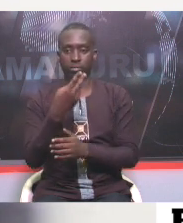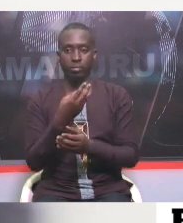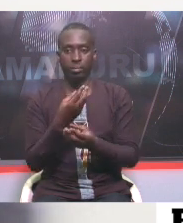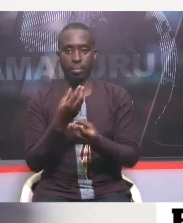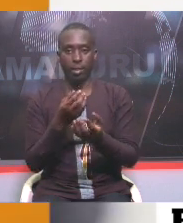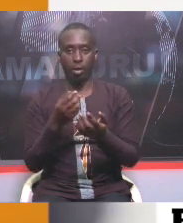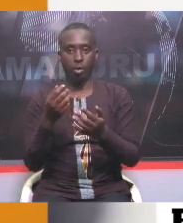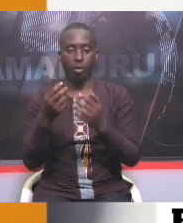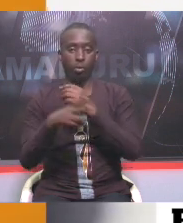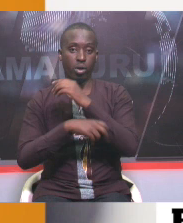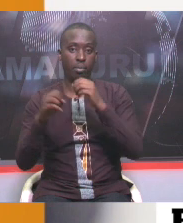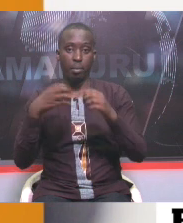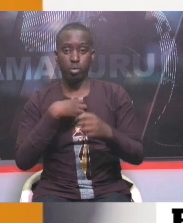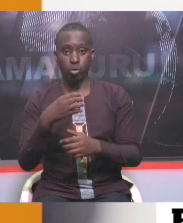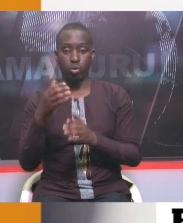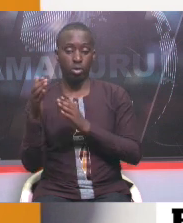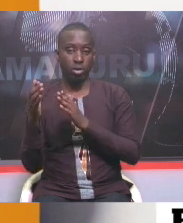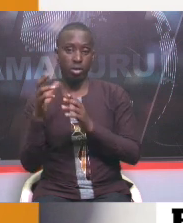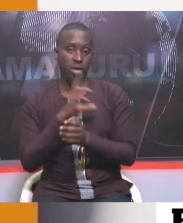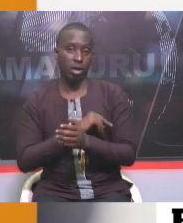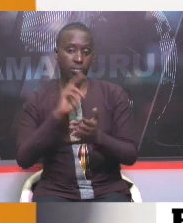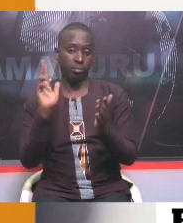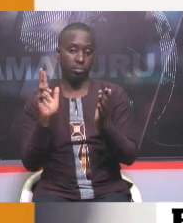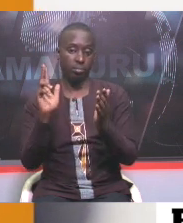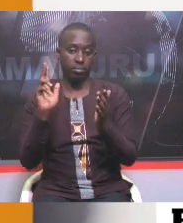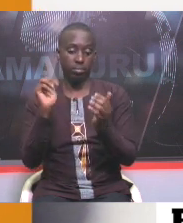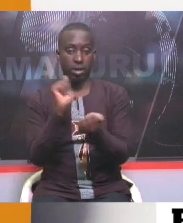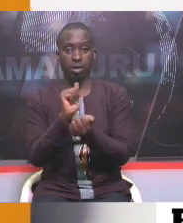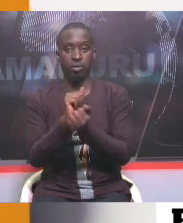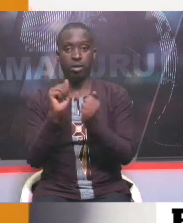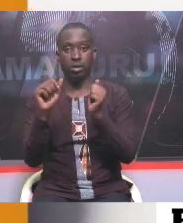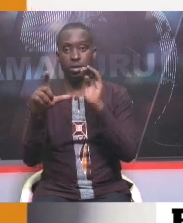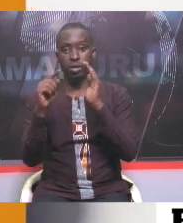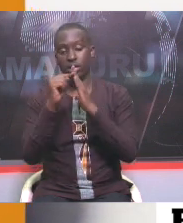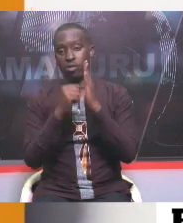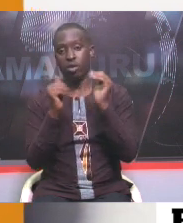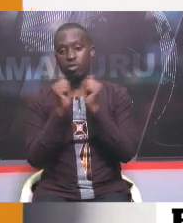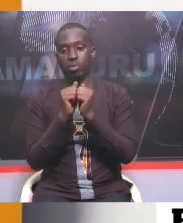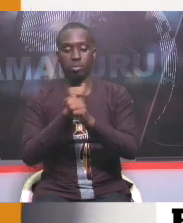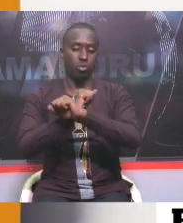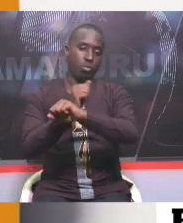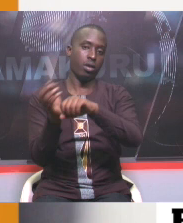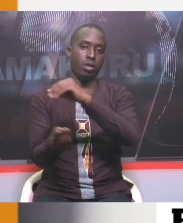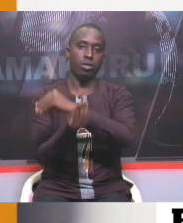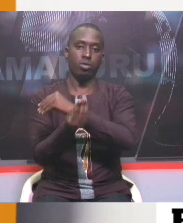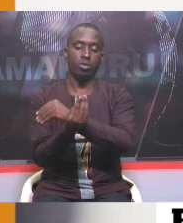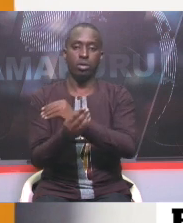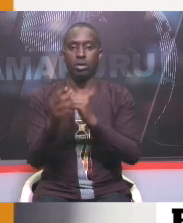umutungo, akaba ari icyaha giteganywa kandi gihanwa n'ingingo ya 10 y'itegeko ryerekeye kurwanya ruswa. Ibi byaha